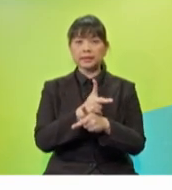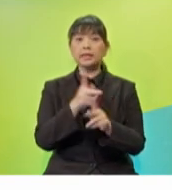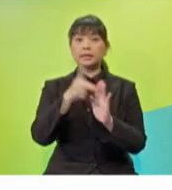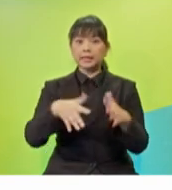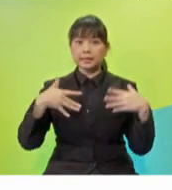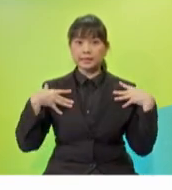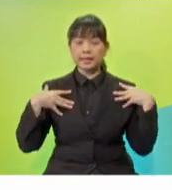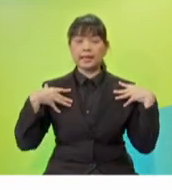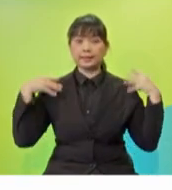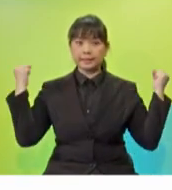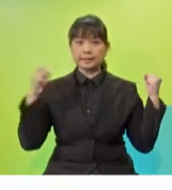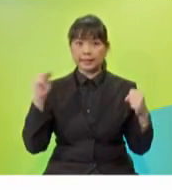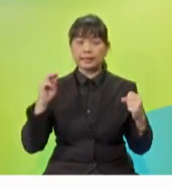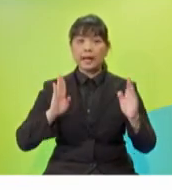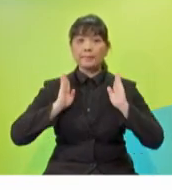kita